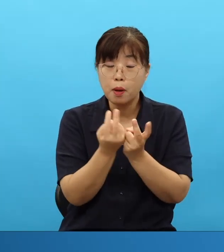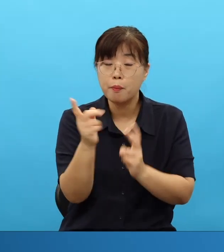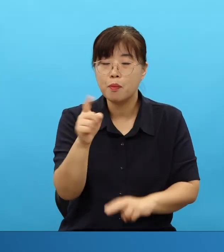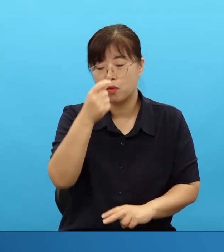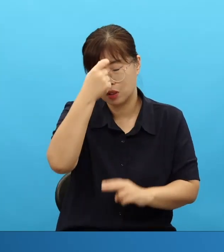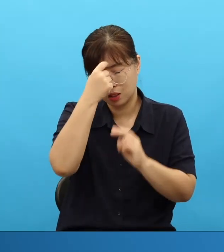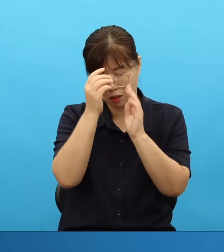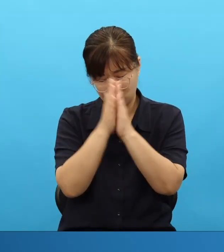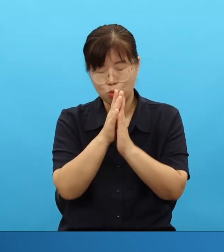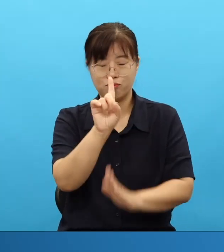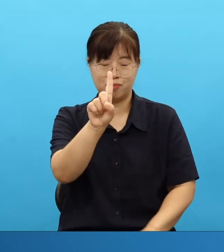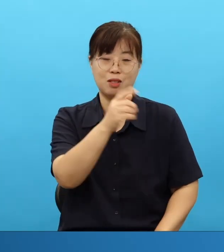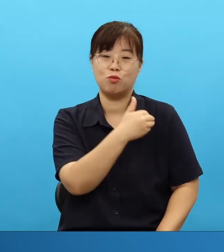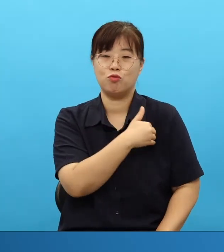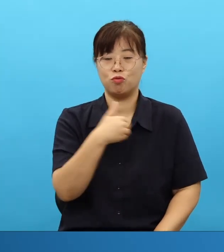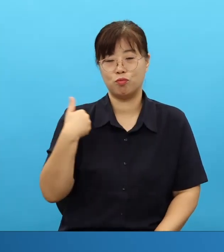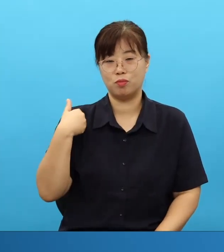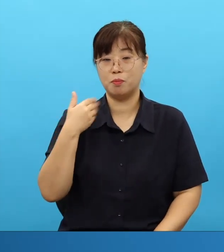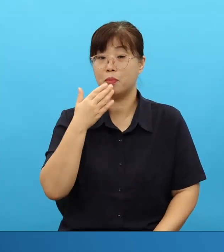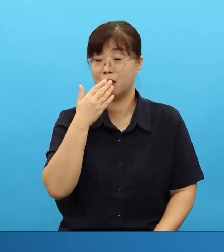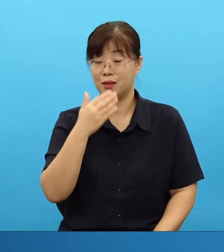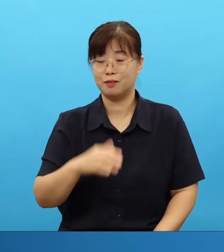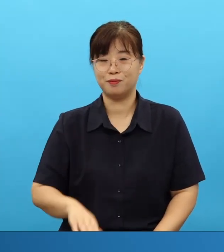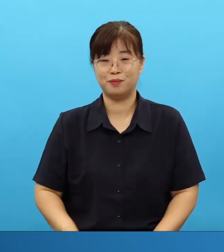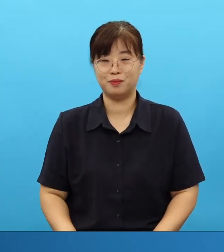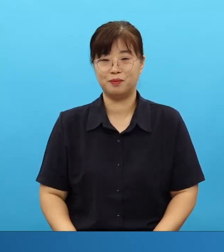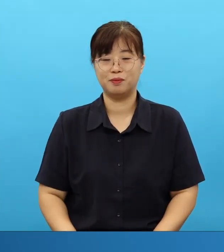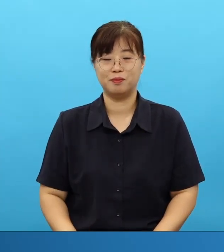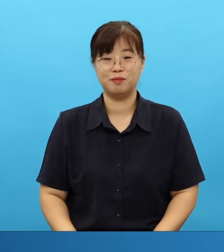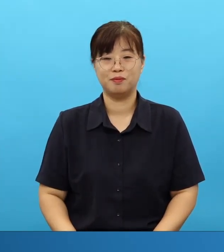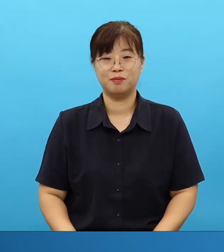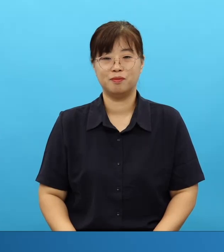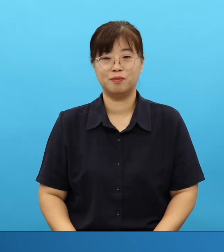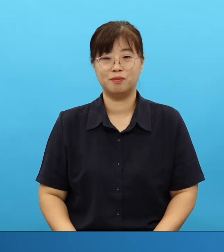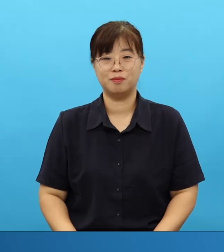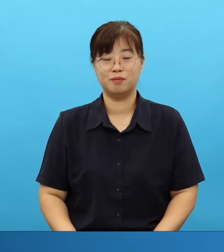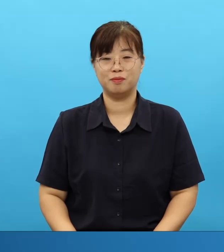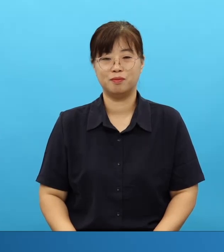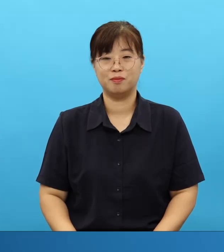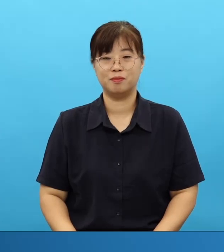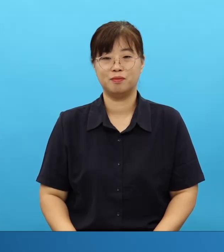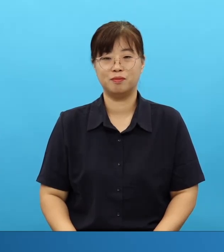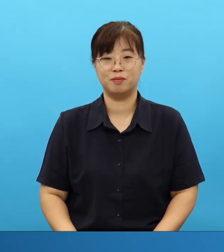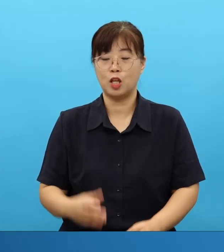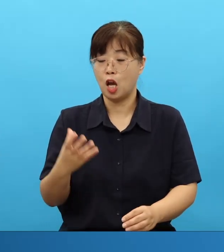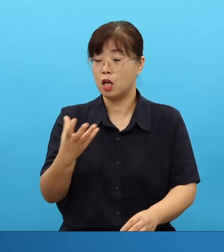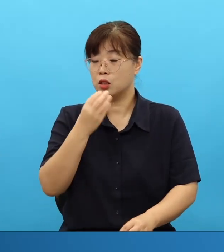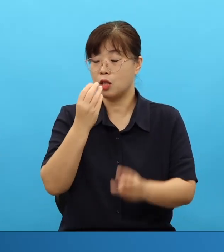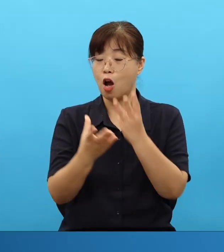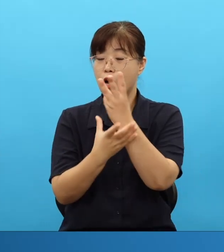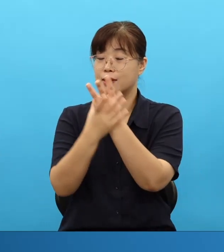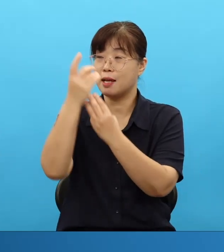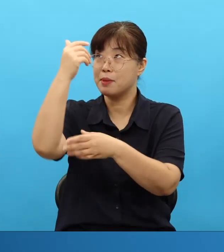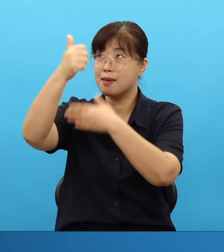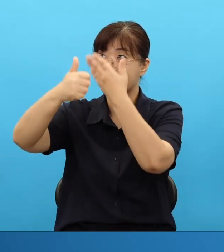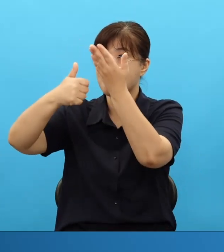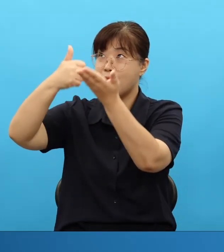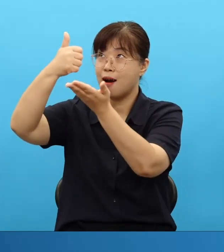충분합니다 하나님께서 눈에 보이지 않게 성삼의 하나님이 나에게 역사하신다이